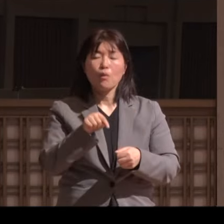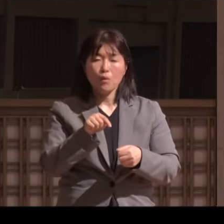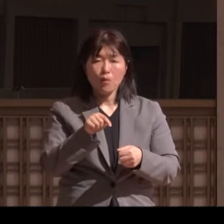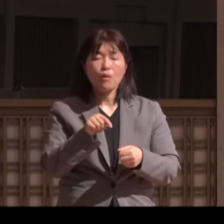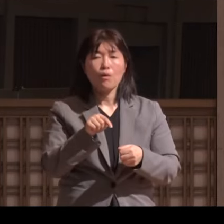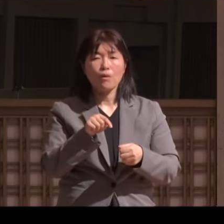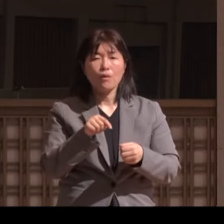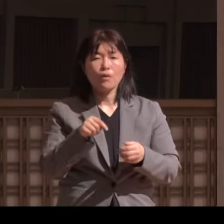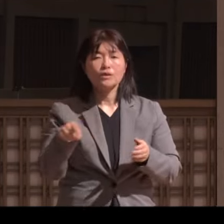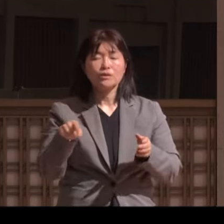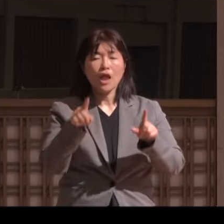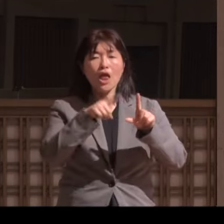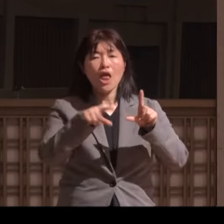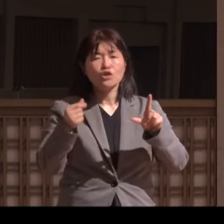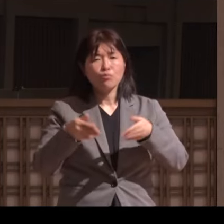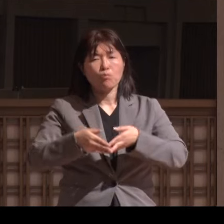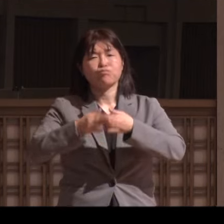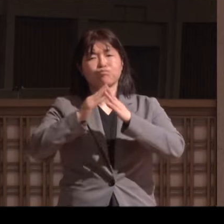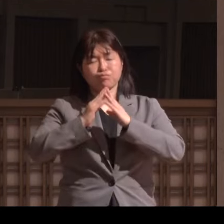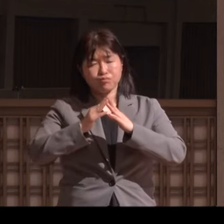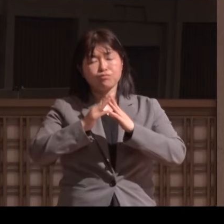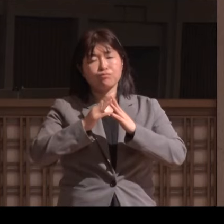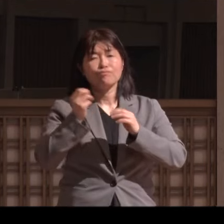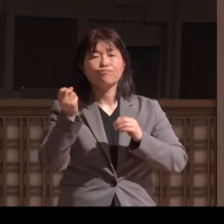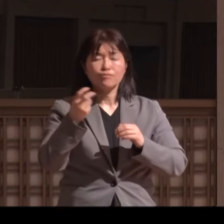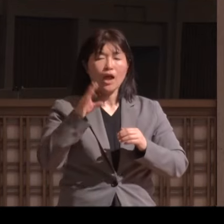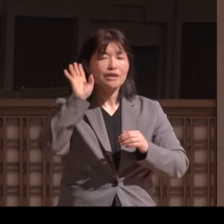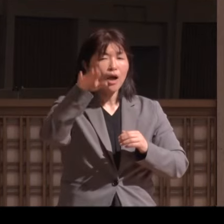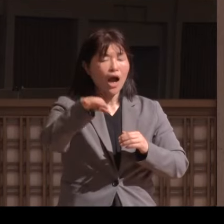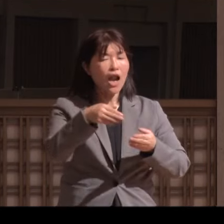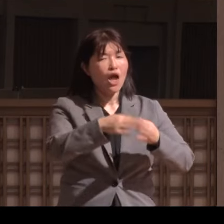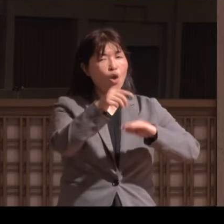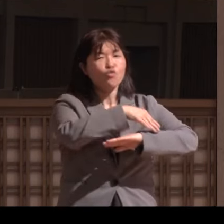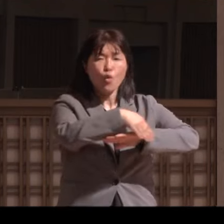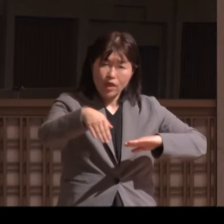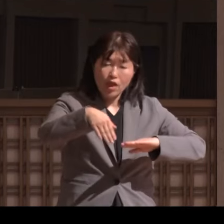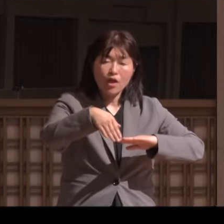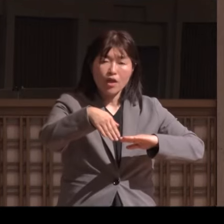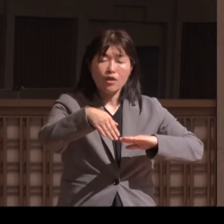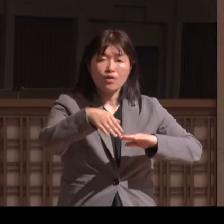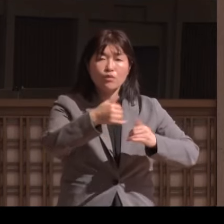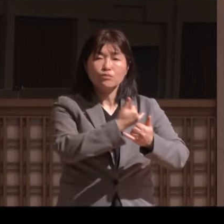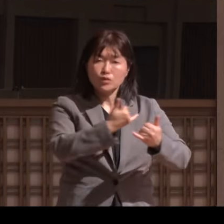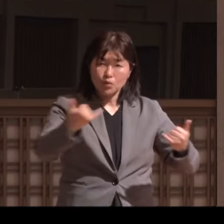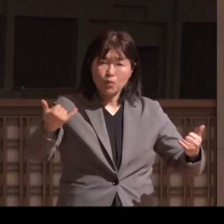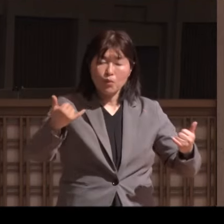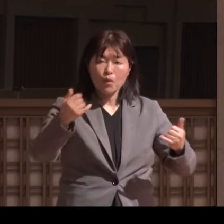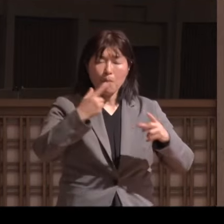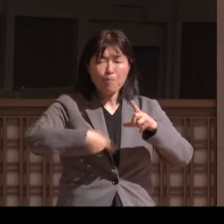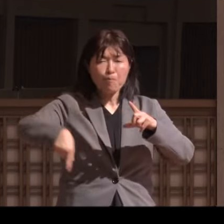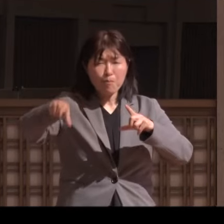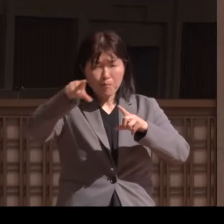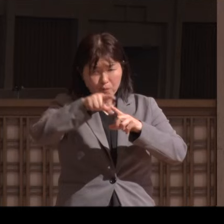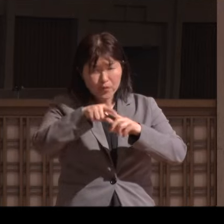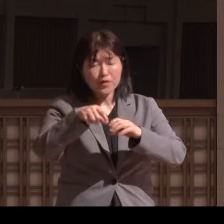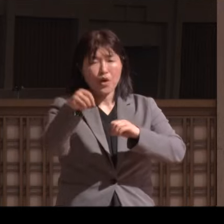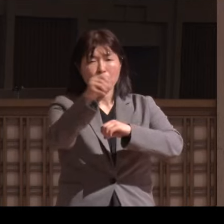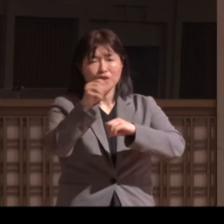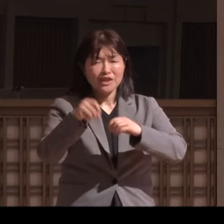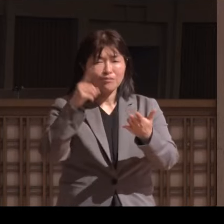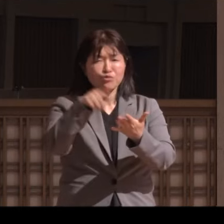のが今皆さんLも立ち上げていらっしゃるあるいは今から立ち上げようとしていらっしゃる方方がえもっとこの事務処理を